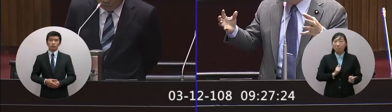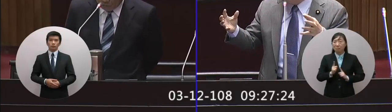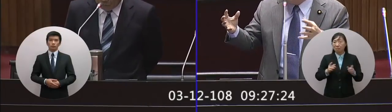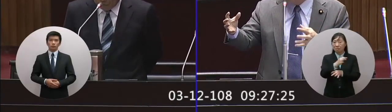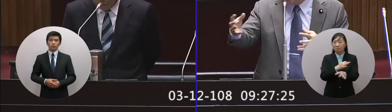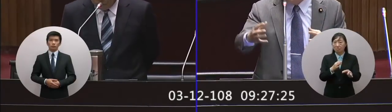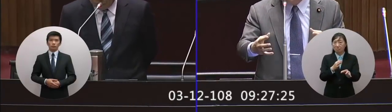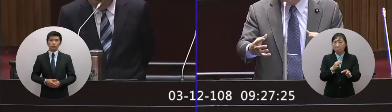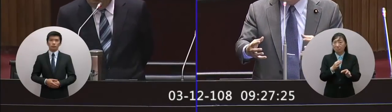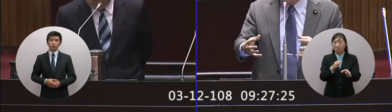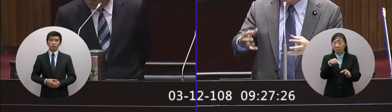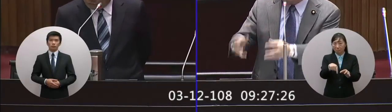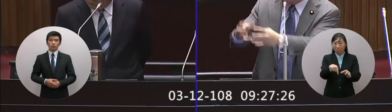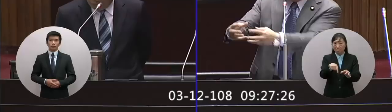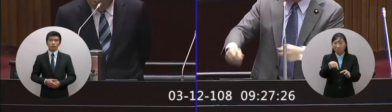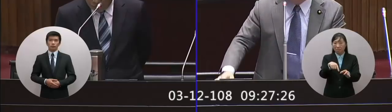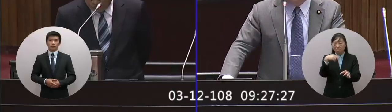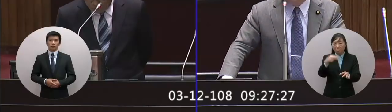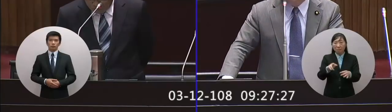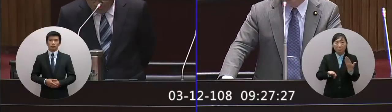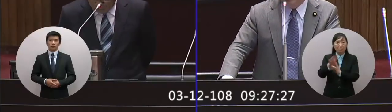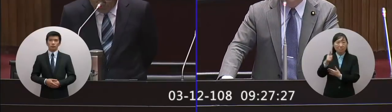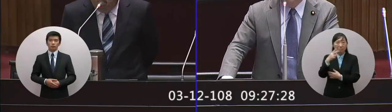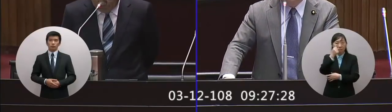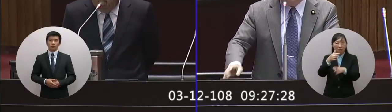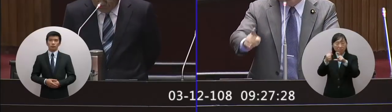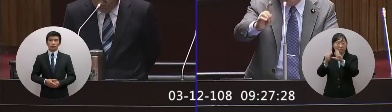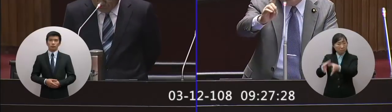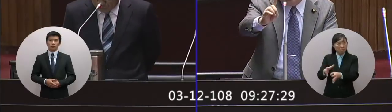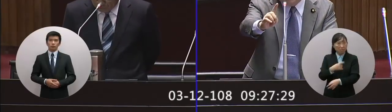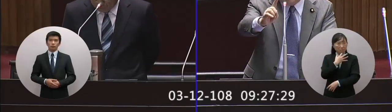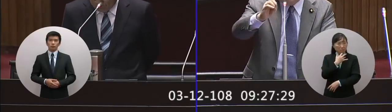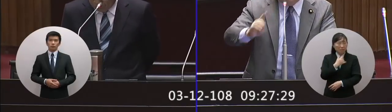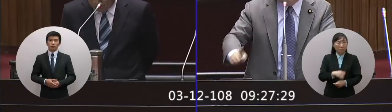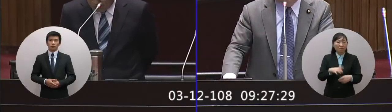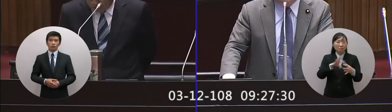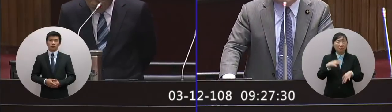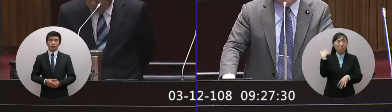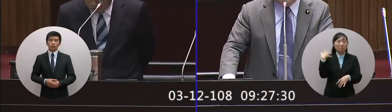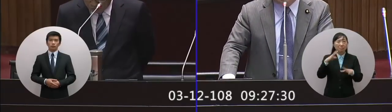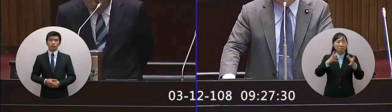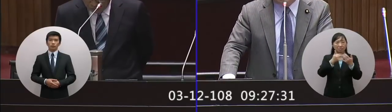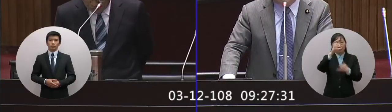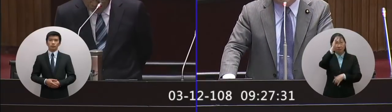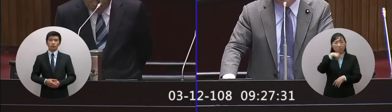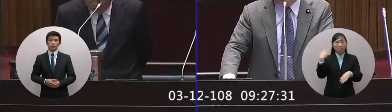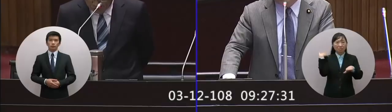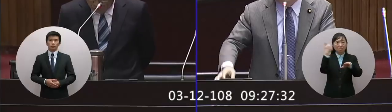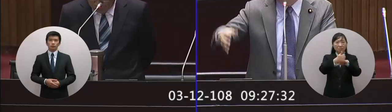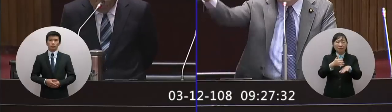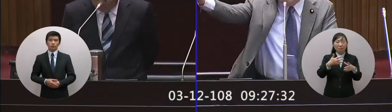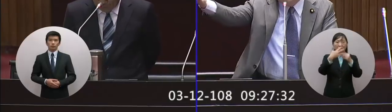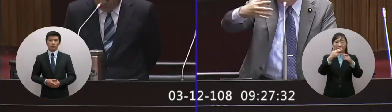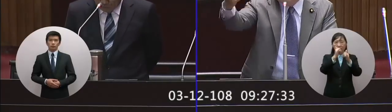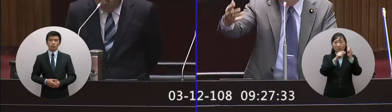的贸易的地方，还要在另外那里弄一个特区呢？照国民党民国他当年执政第八届立委的